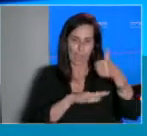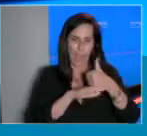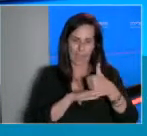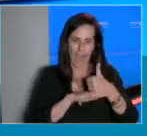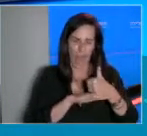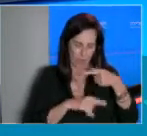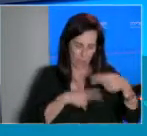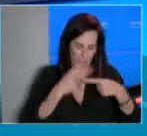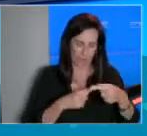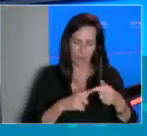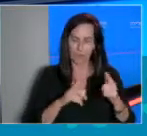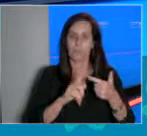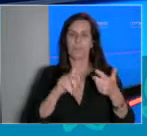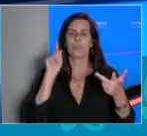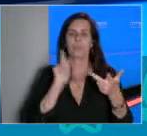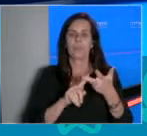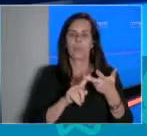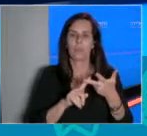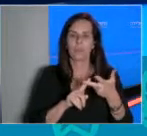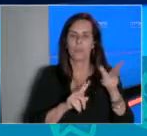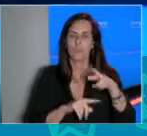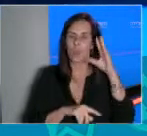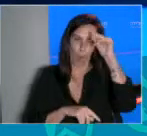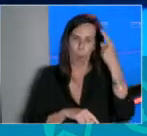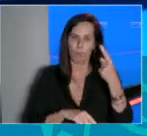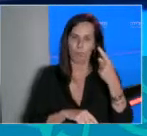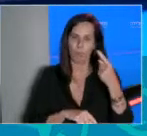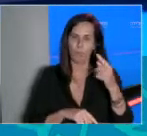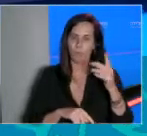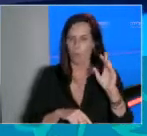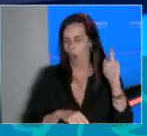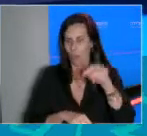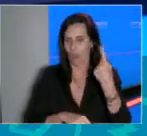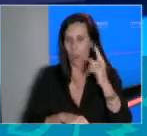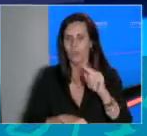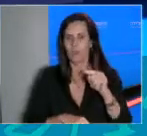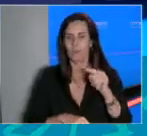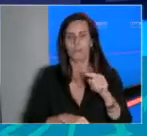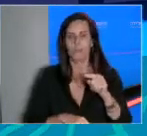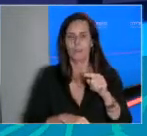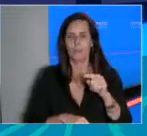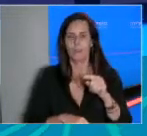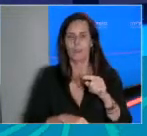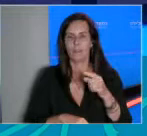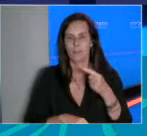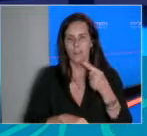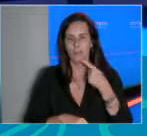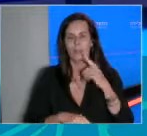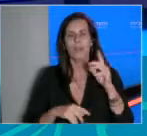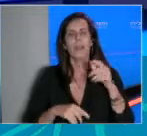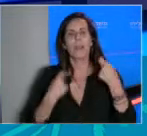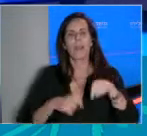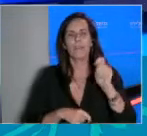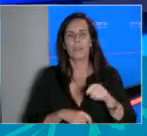אבואב, שכנראה יוחלף, לא משנה, נעזוב את זה רגע, ויש עוד בחור אחד. נכנס סוס שחור לתוך המשוואה, סוס שחור באומן הטוב,